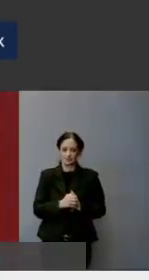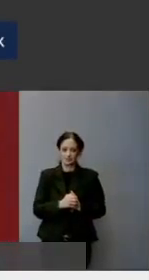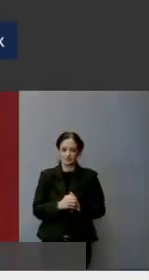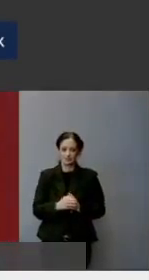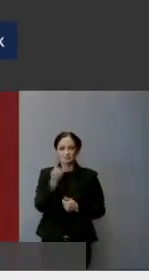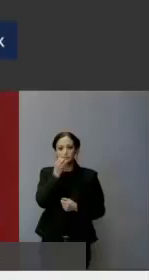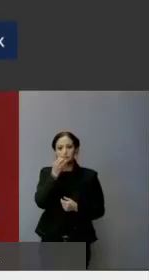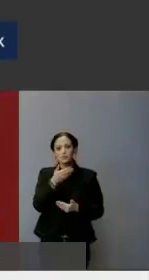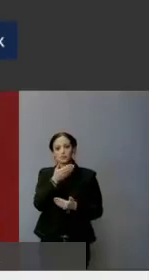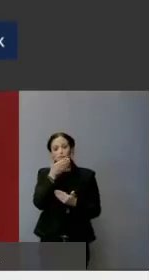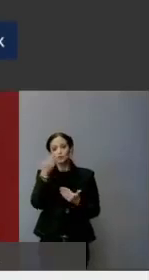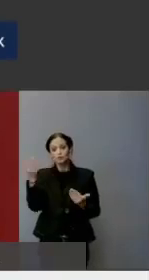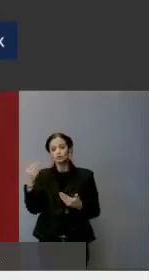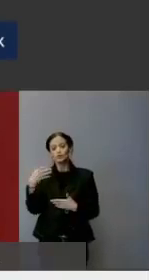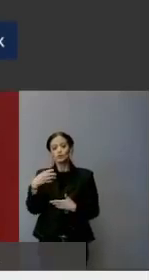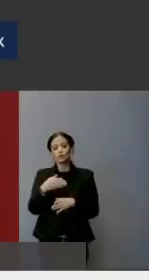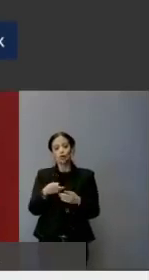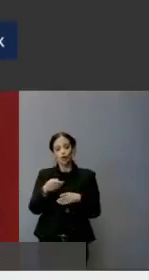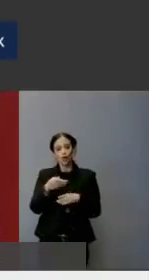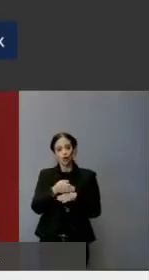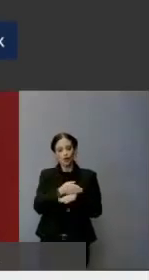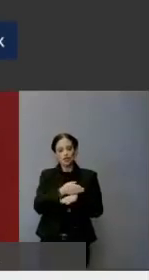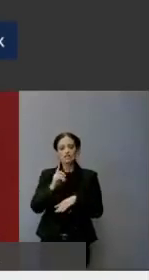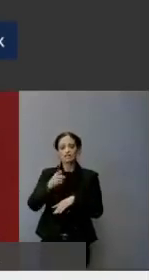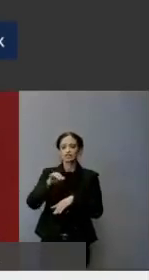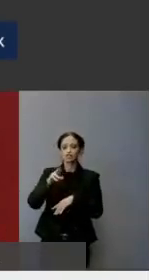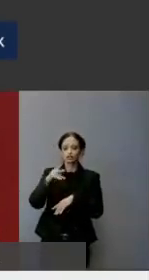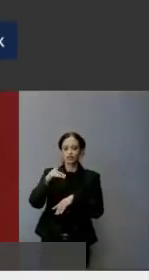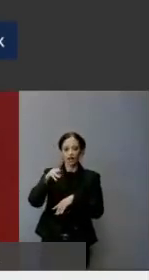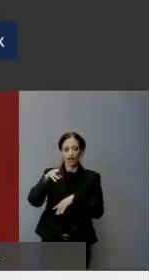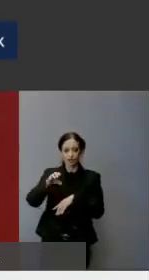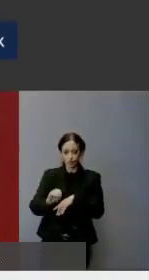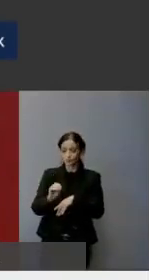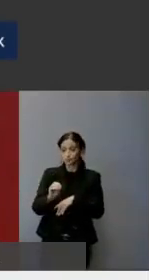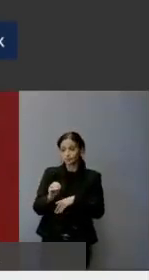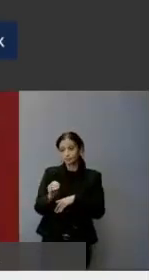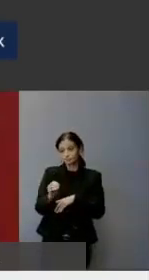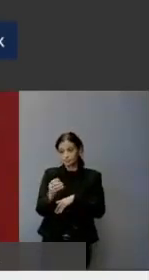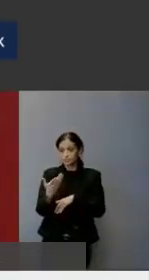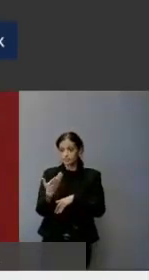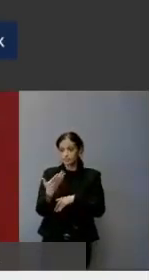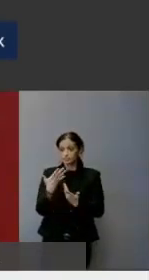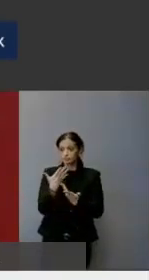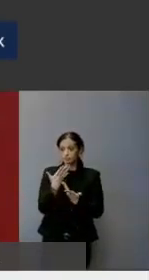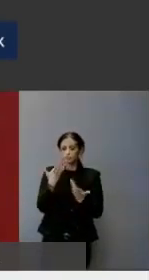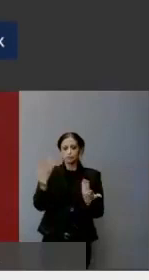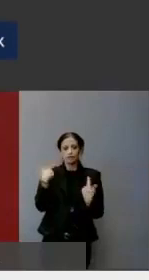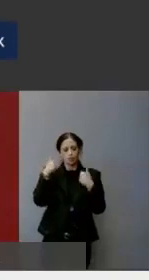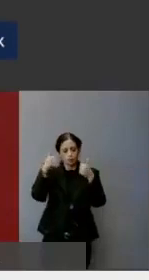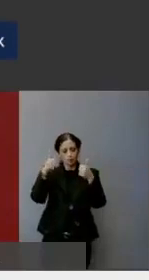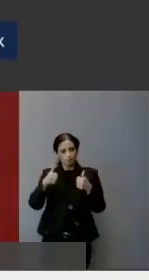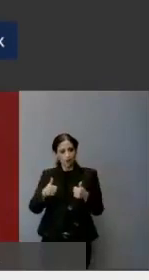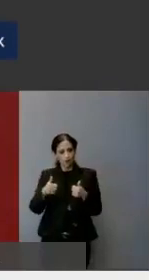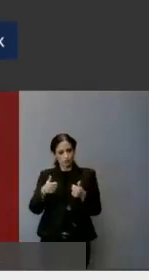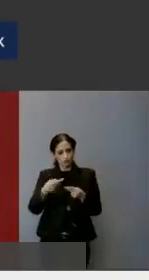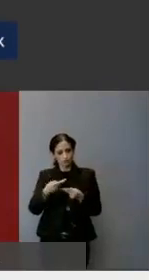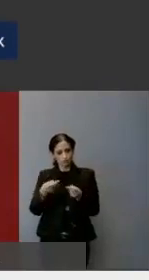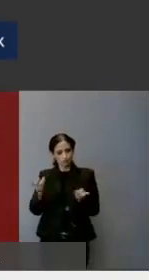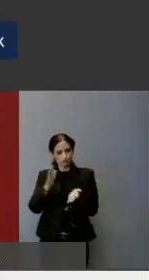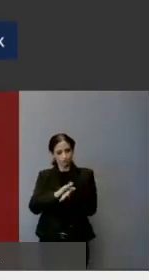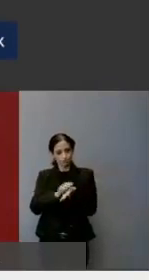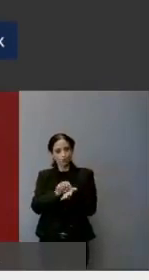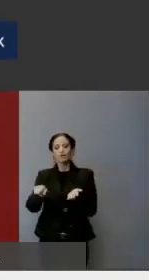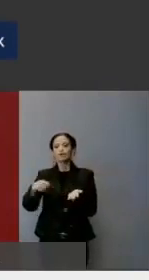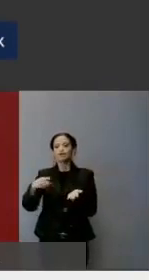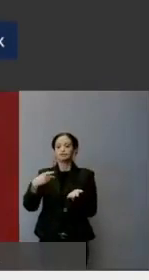buongiorno consigliere giordano evidentemente il bando che è stato pubblicato non è stato compreso nel senso che